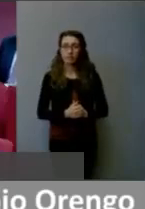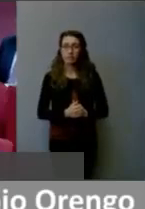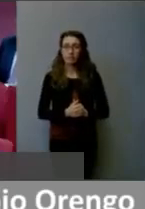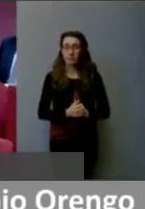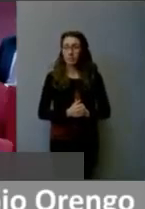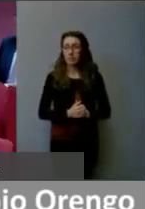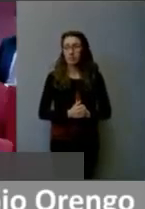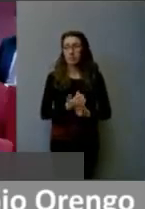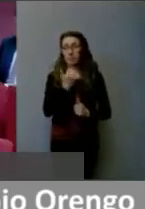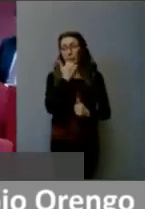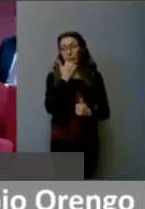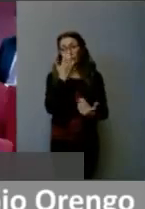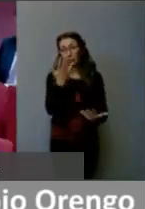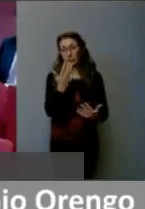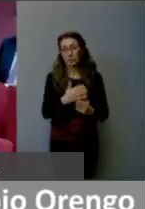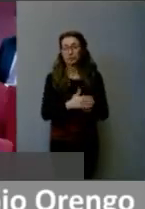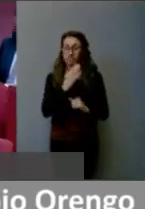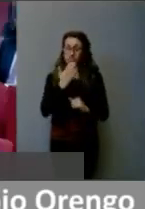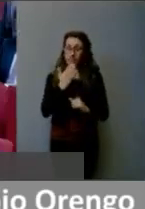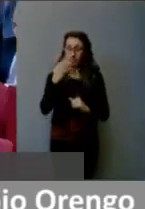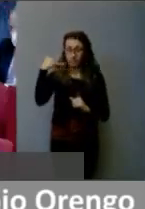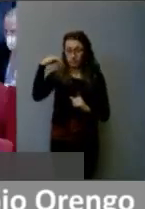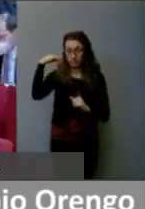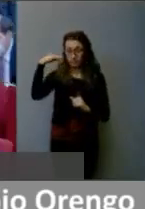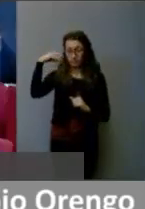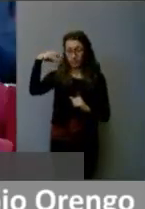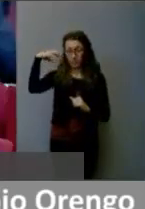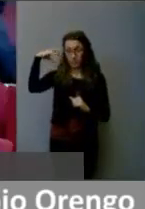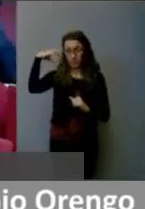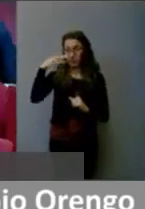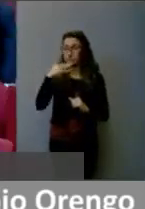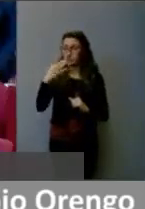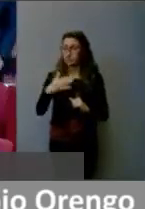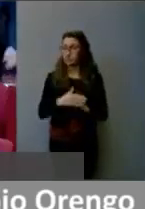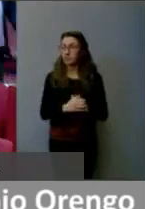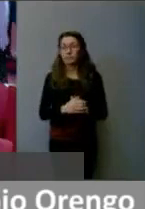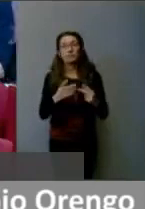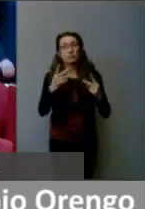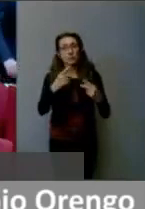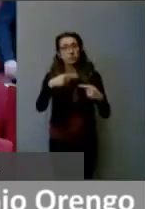abbia pazienza, no? Grazie. Allora, l'oggetto è proprio la